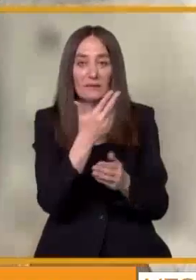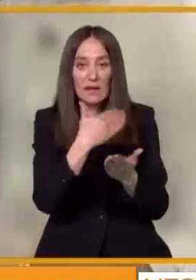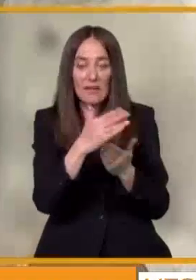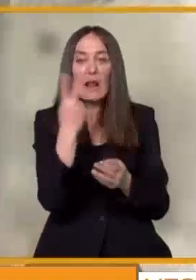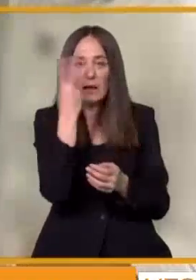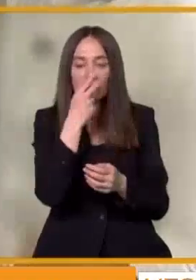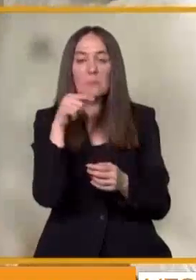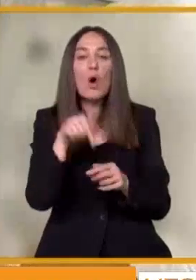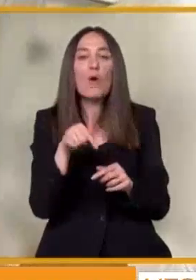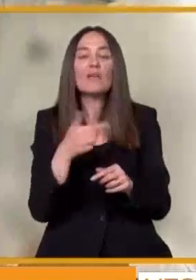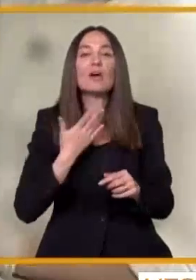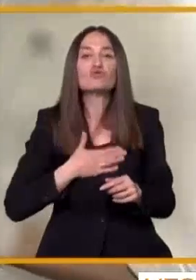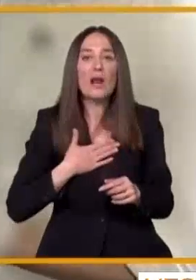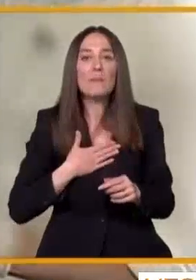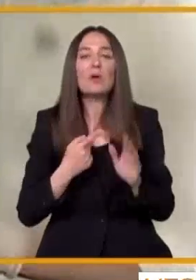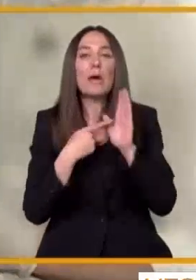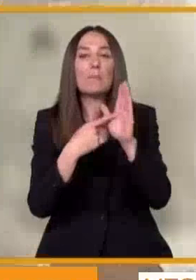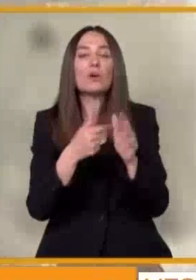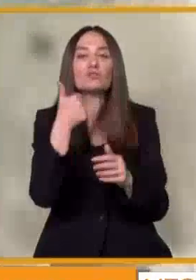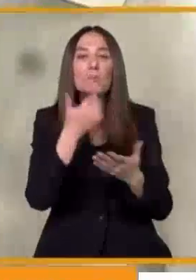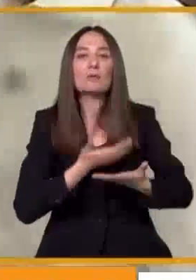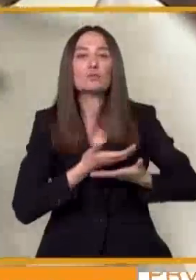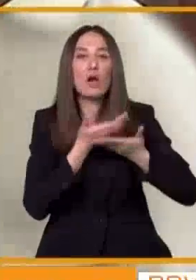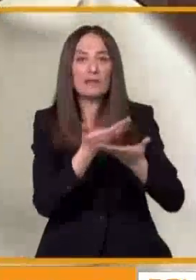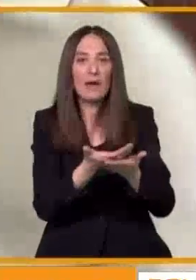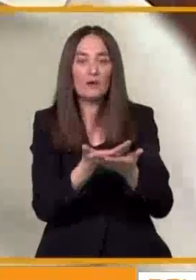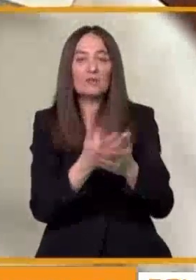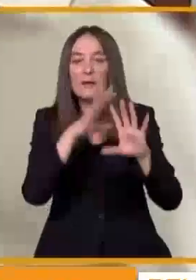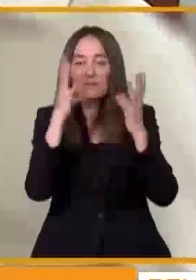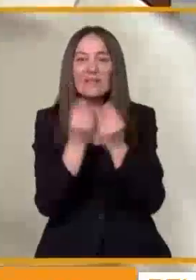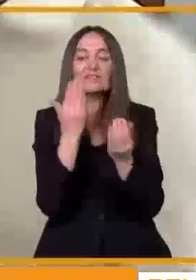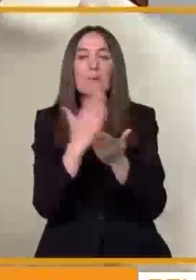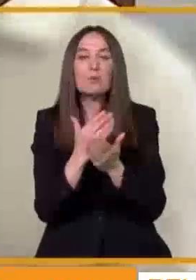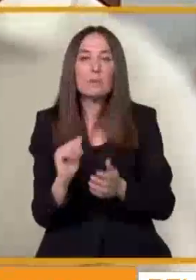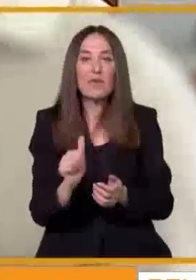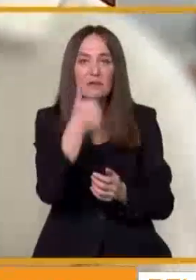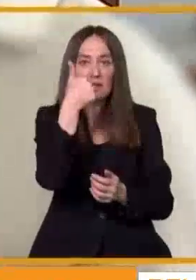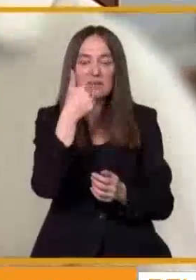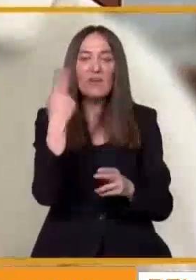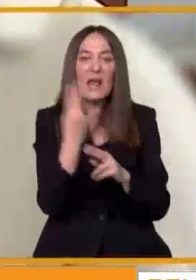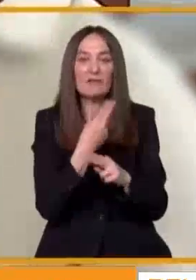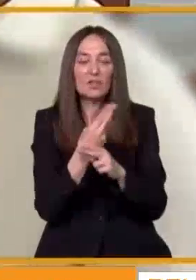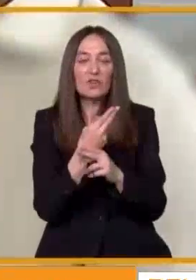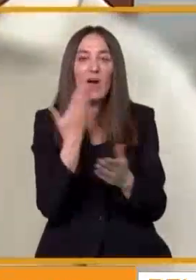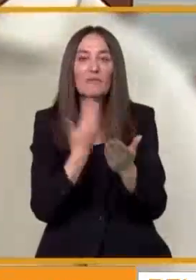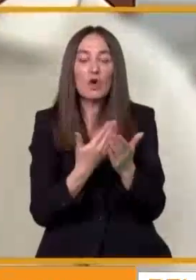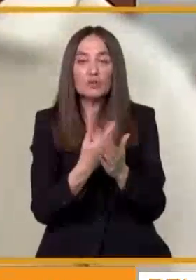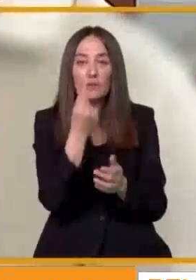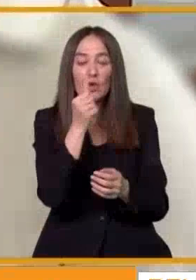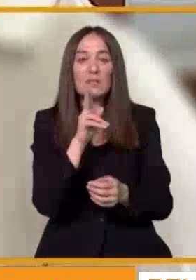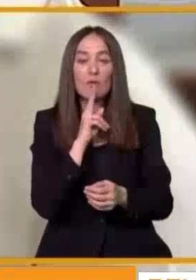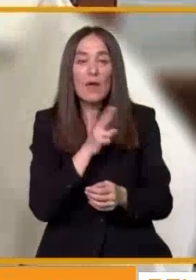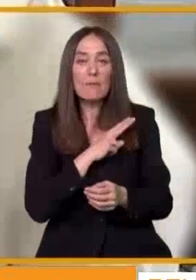razumeli. Ovde želimo da pokažemo jednu solidarnost. Da svi budemo jedinstveni. Da država na osnovu novca koji